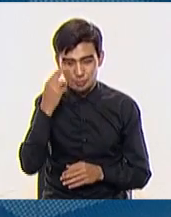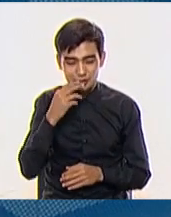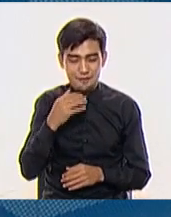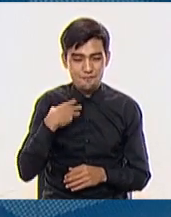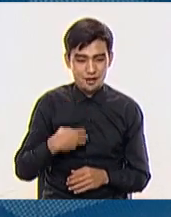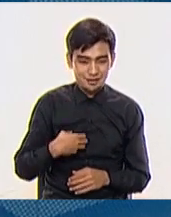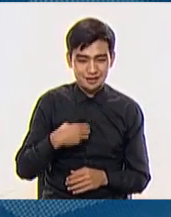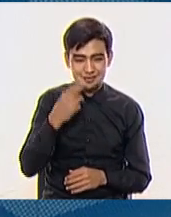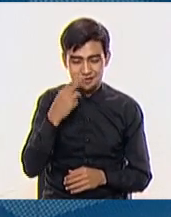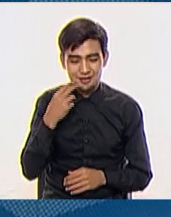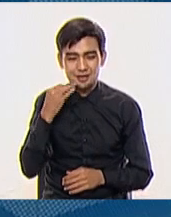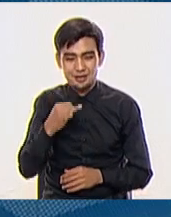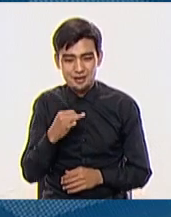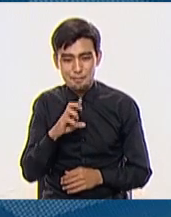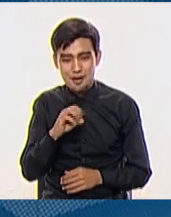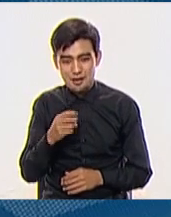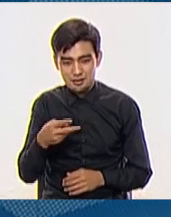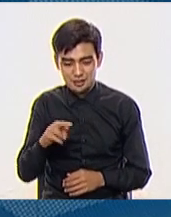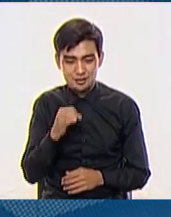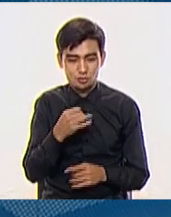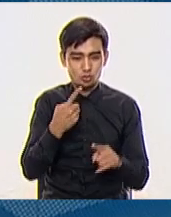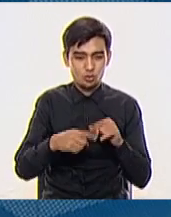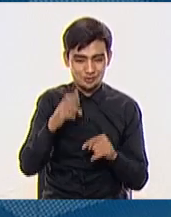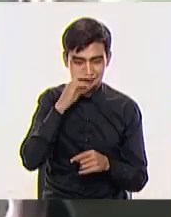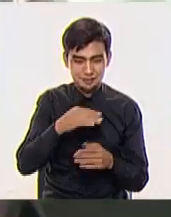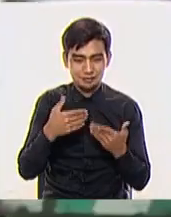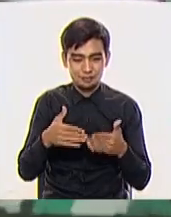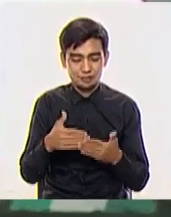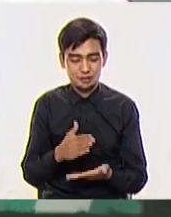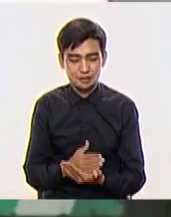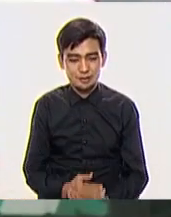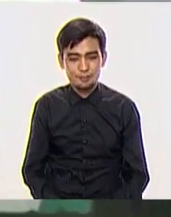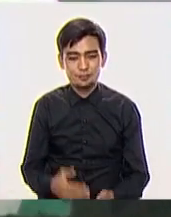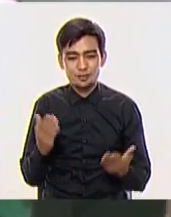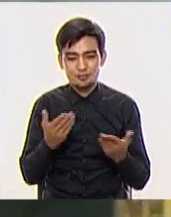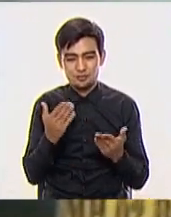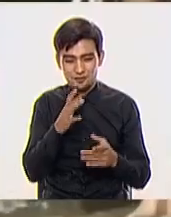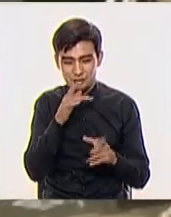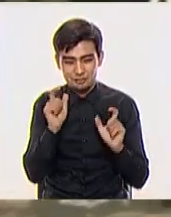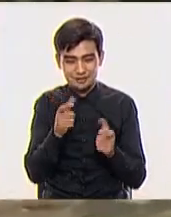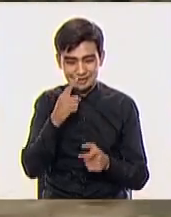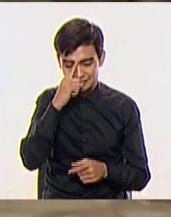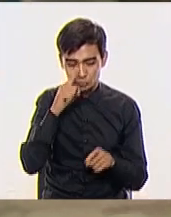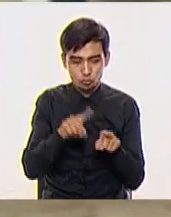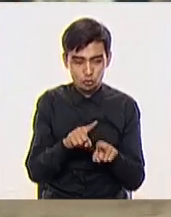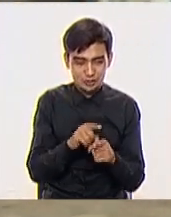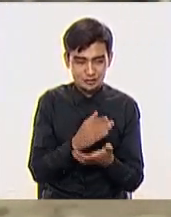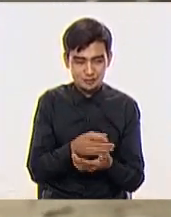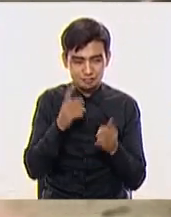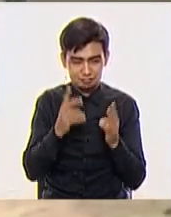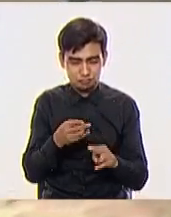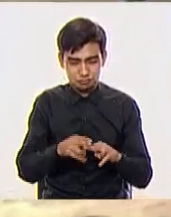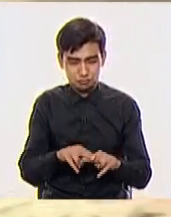Франция, Италия, Великобритания, Бельгия и другие страны. Смягчают карантинные меры даже в Индии, наиболее